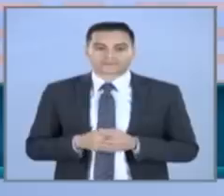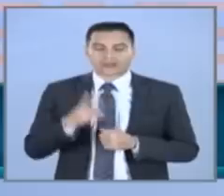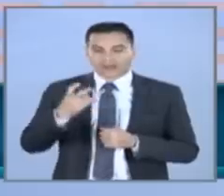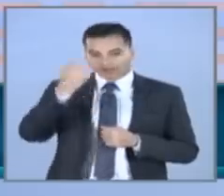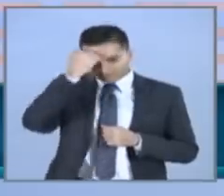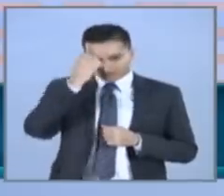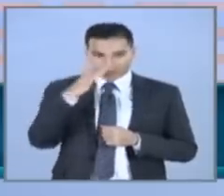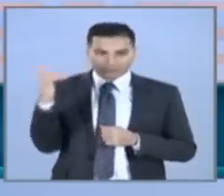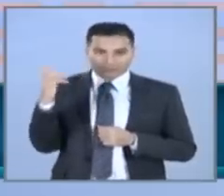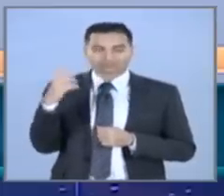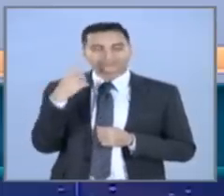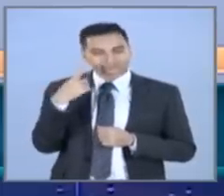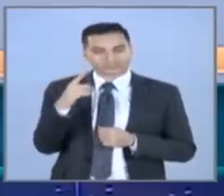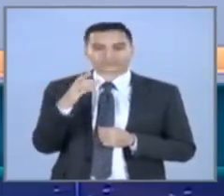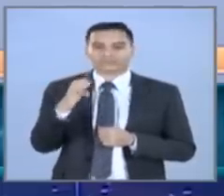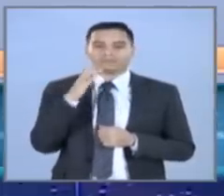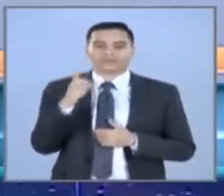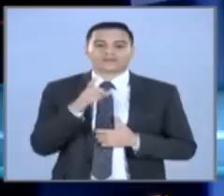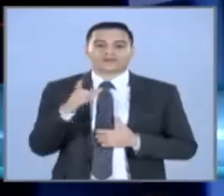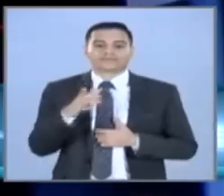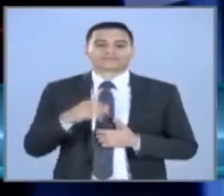2100. 2100 إجابة صحيحة.